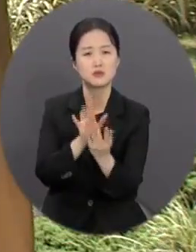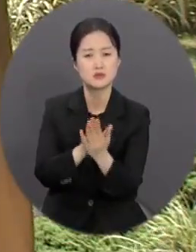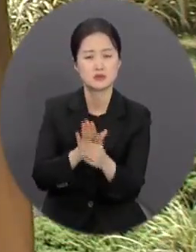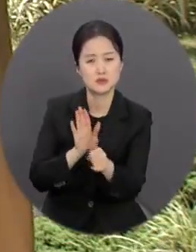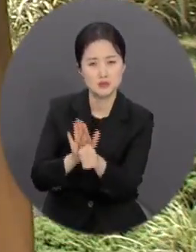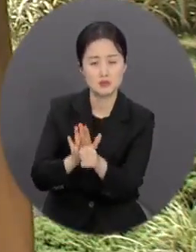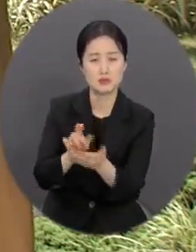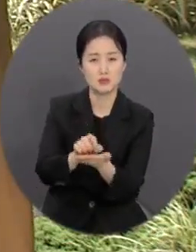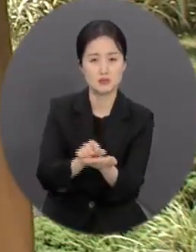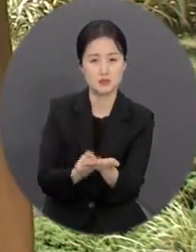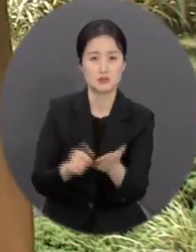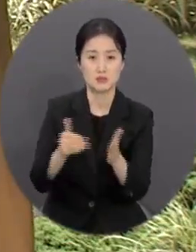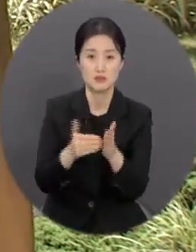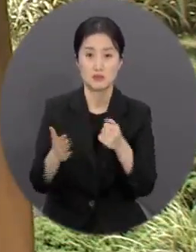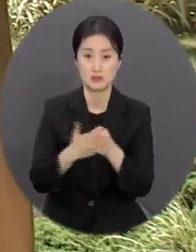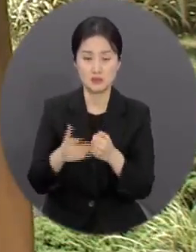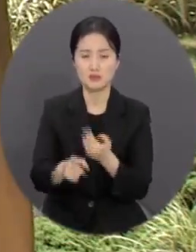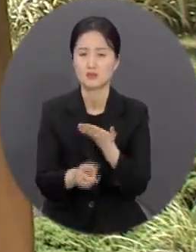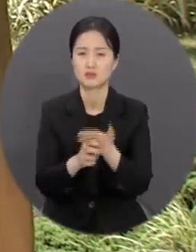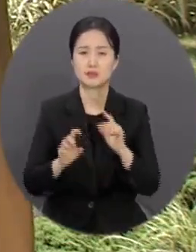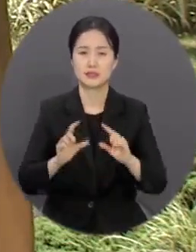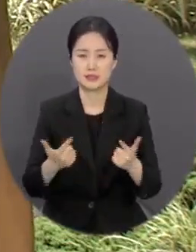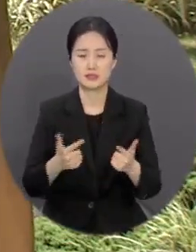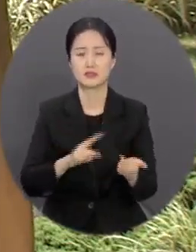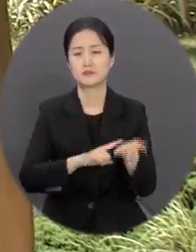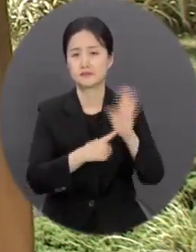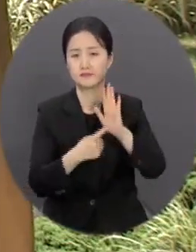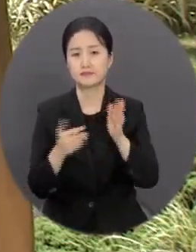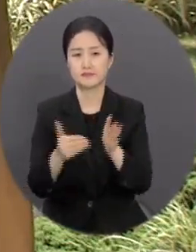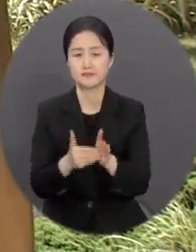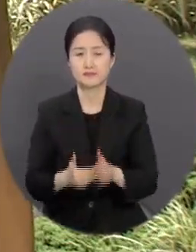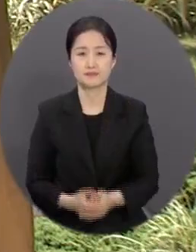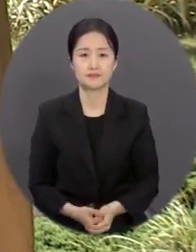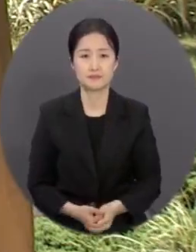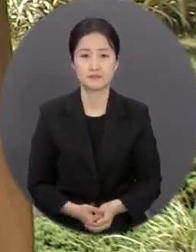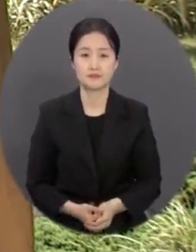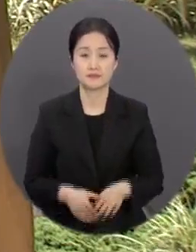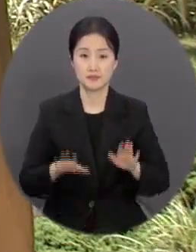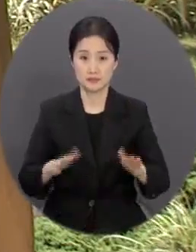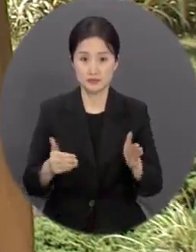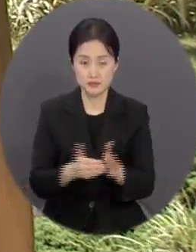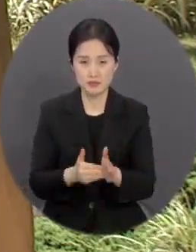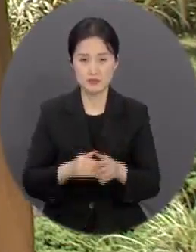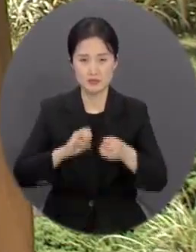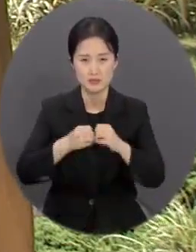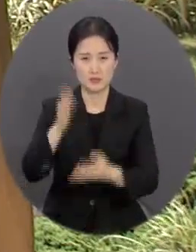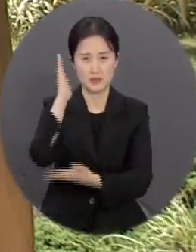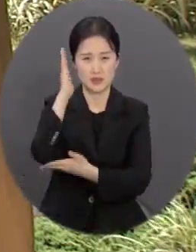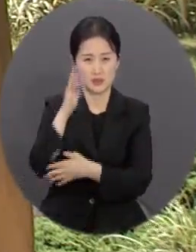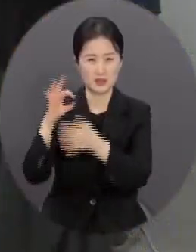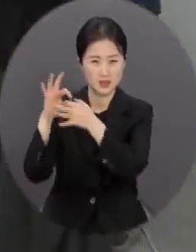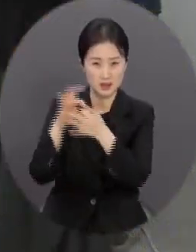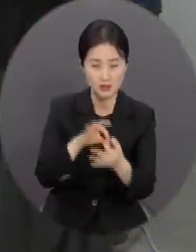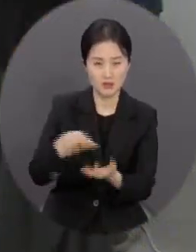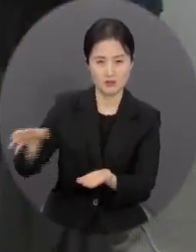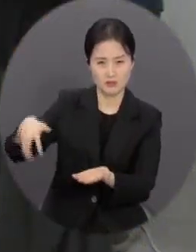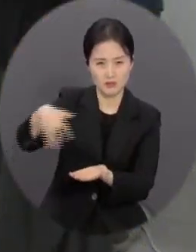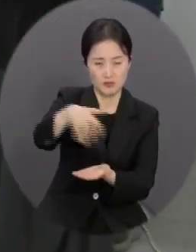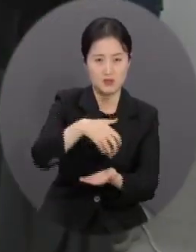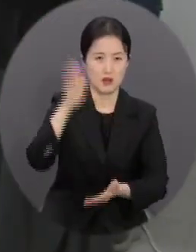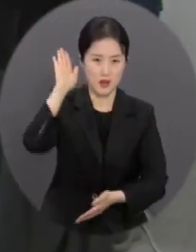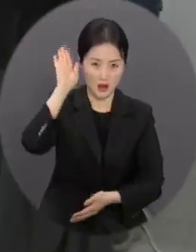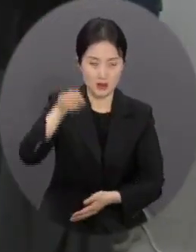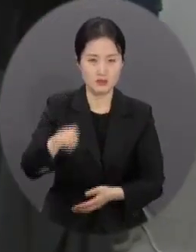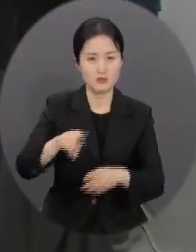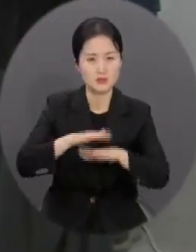시민 모임은 보수 언론들의 사실 왜곡 보도를 모니터링하고 있다며 차후에 대응 방안을 마련한다는 계획입니다. 시민